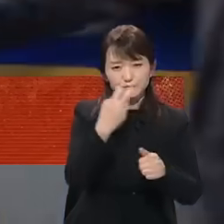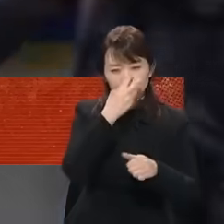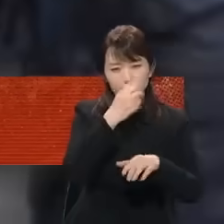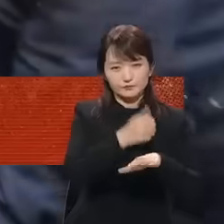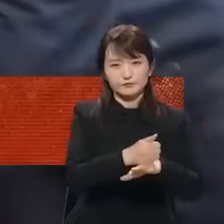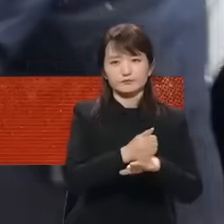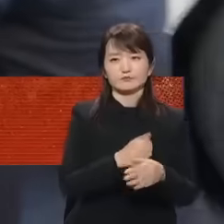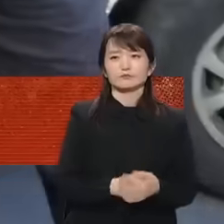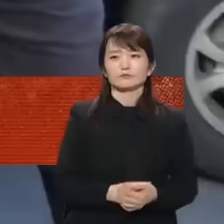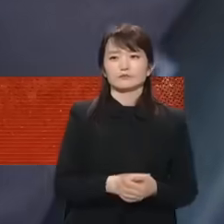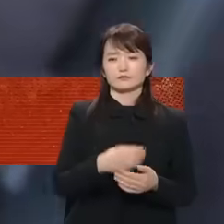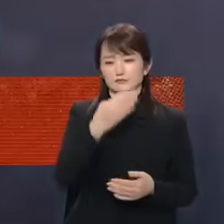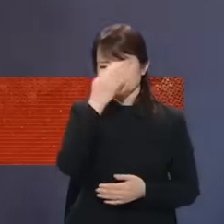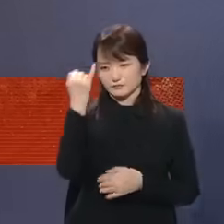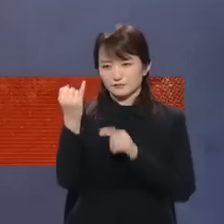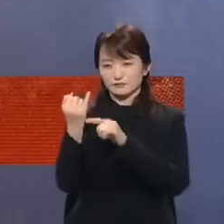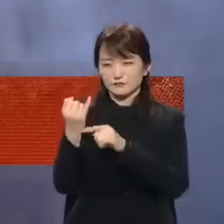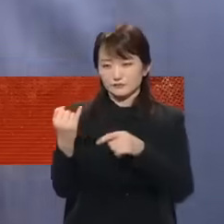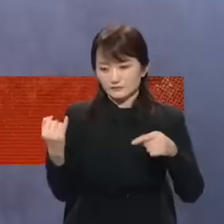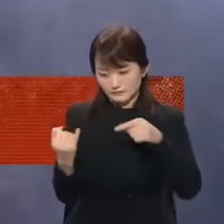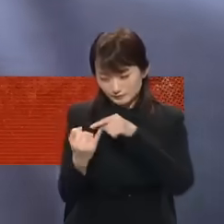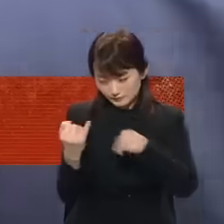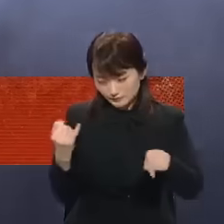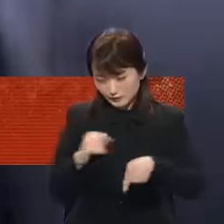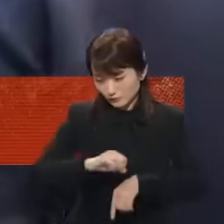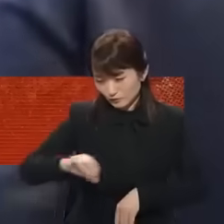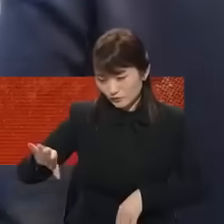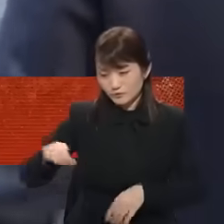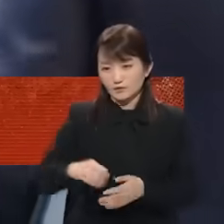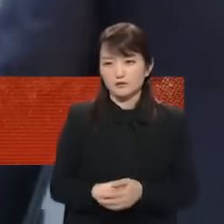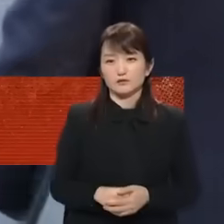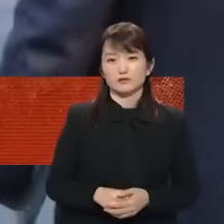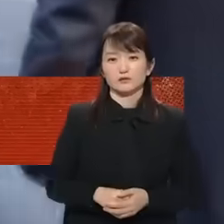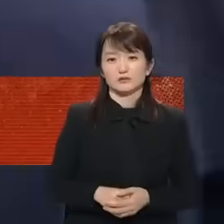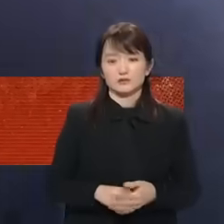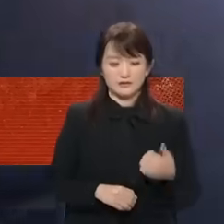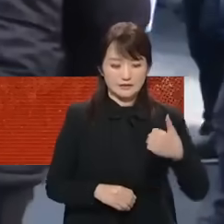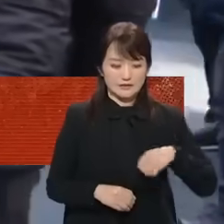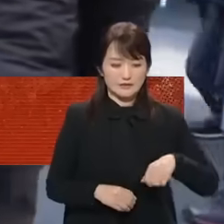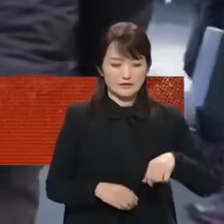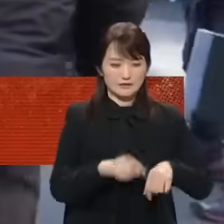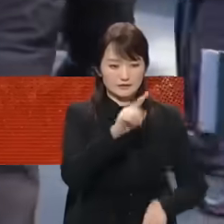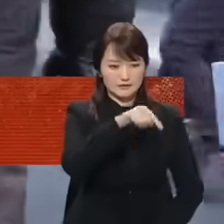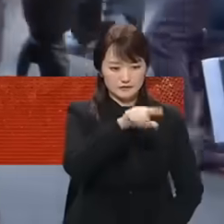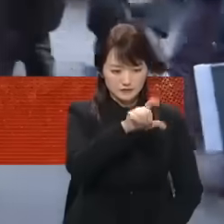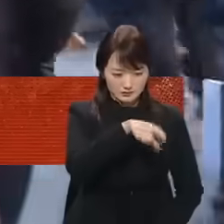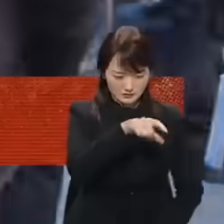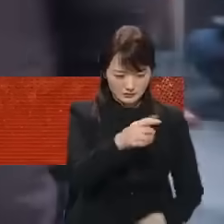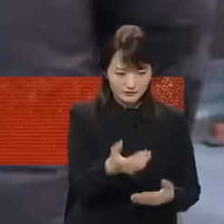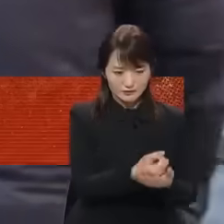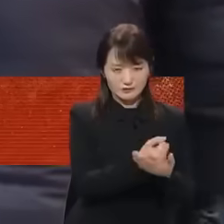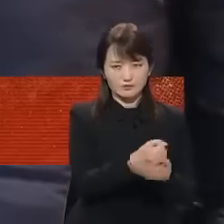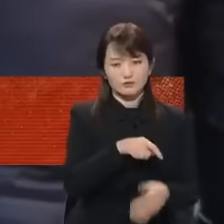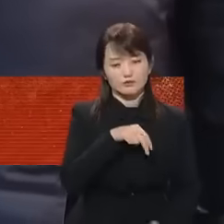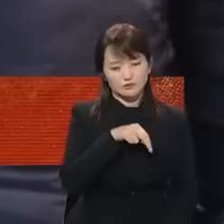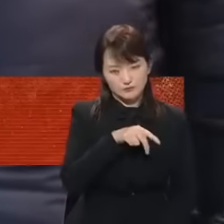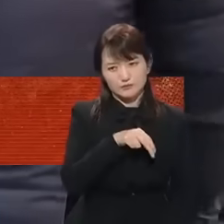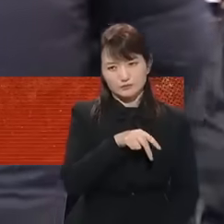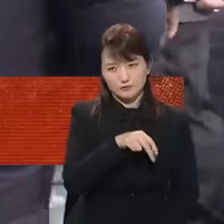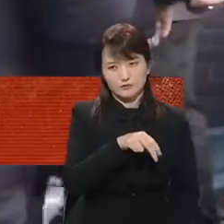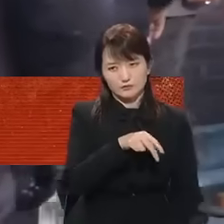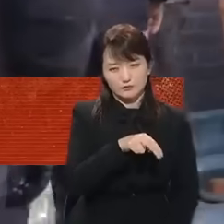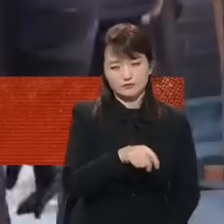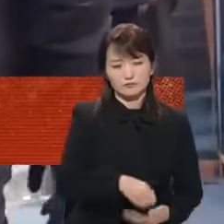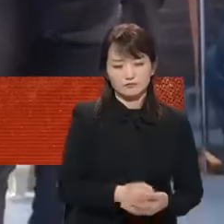정현근이 전 할머니를 살해하고 또 유기한 뒤에 가지고 있던 그 아들 체크 카드만 들고 정차 없이 걷기 시작합니다 어 그래서 뭐